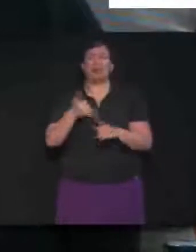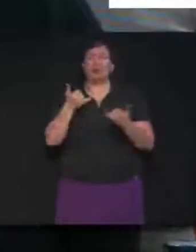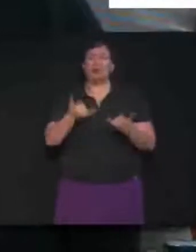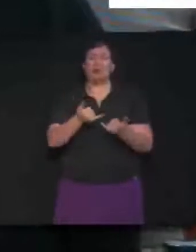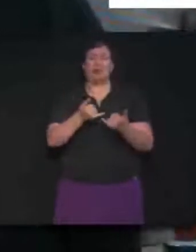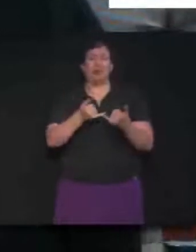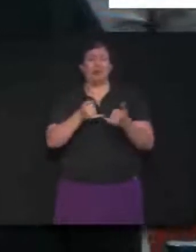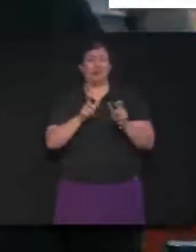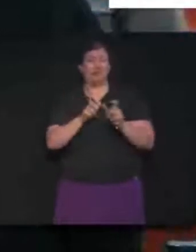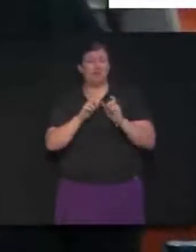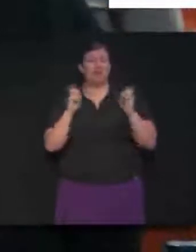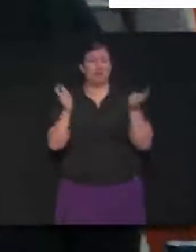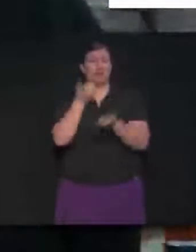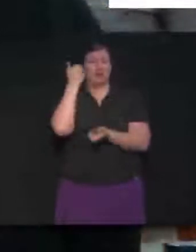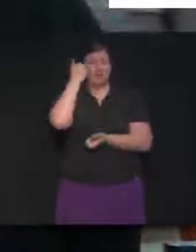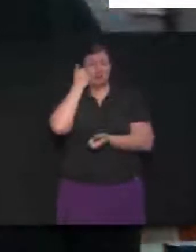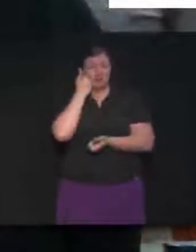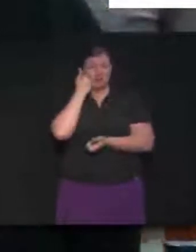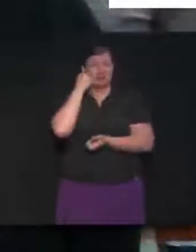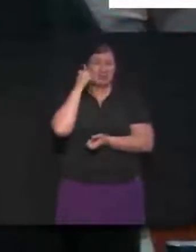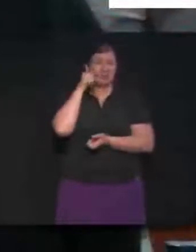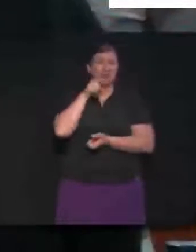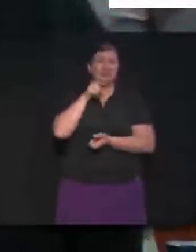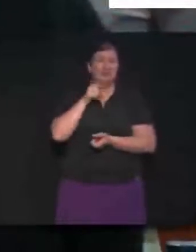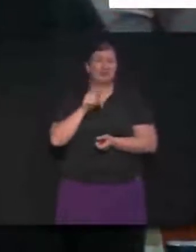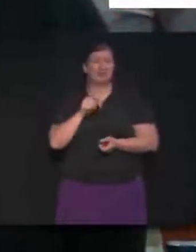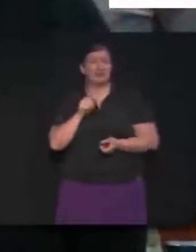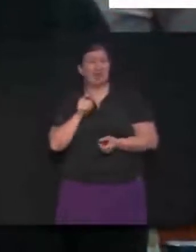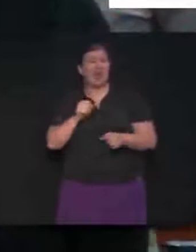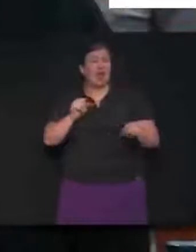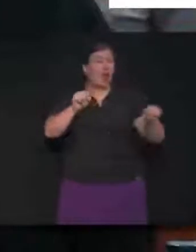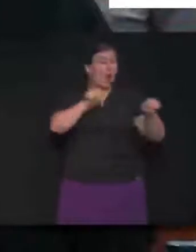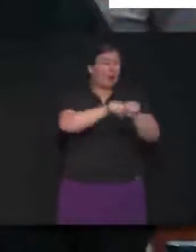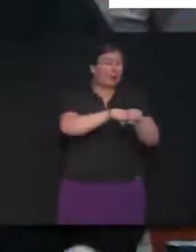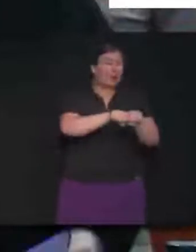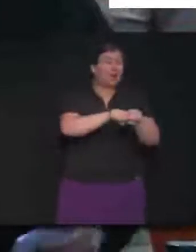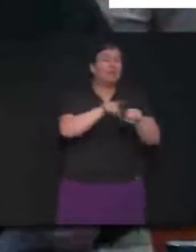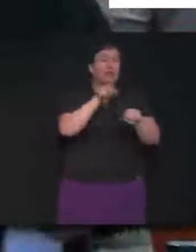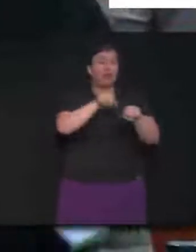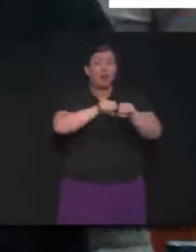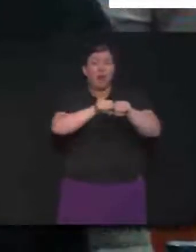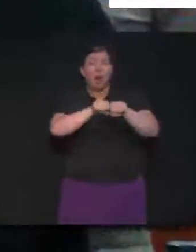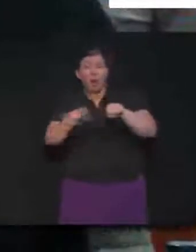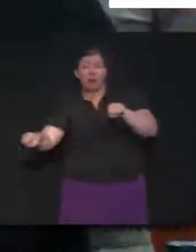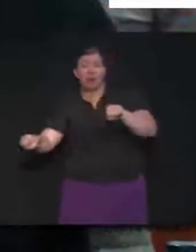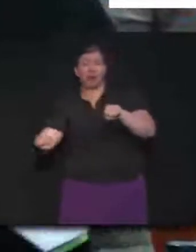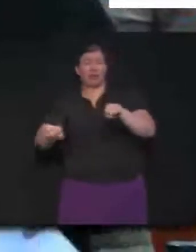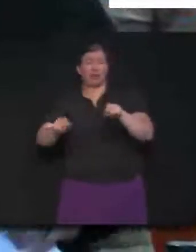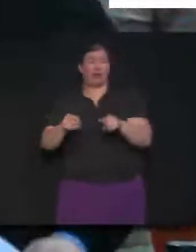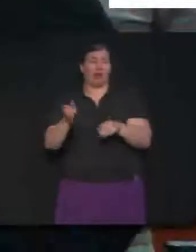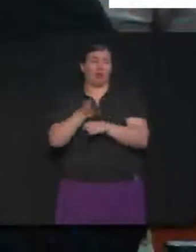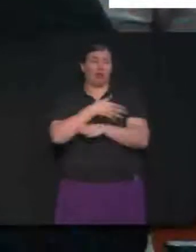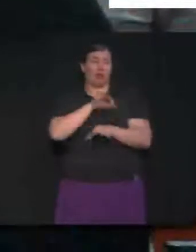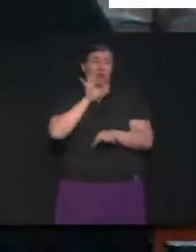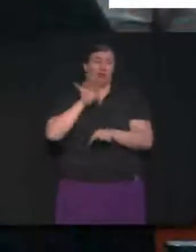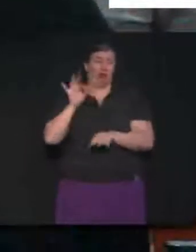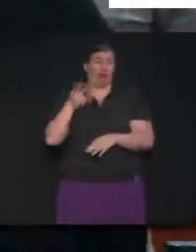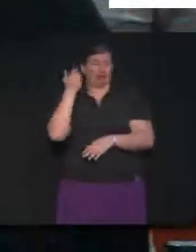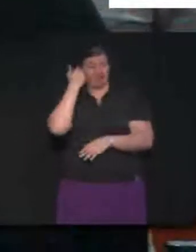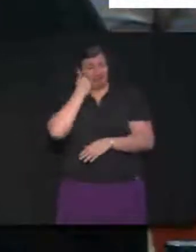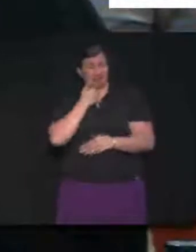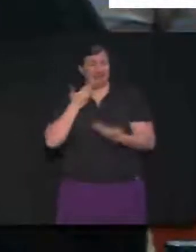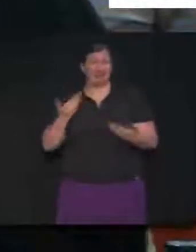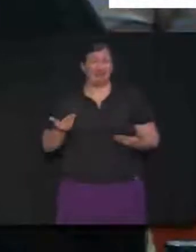sowohl eine online als auch eine offline Auswahl zu treffen damit wir mit einer